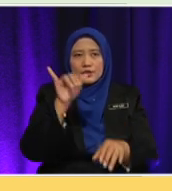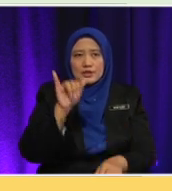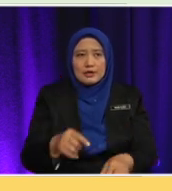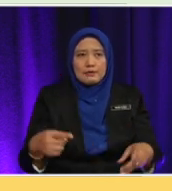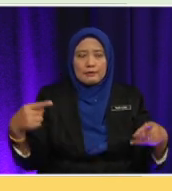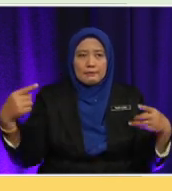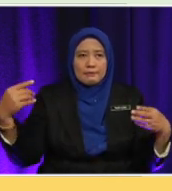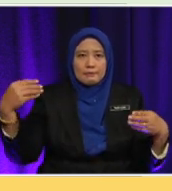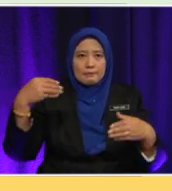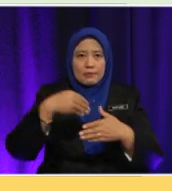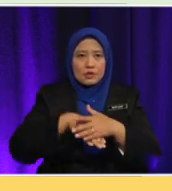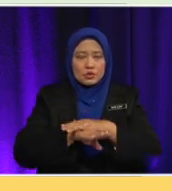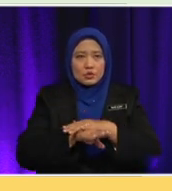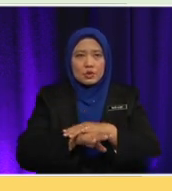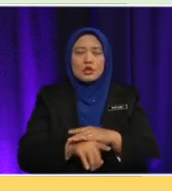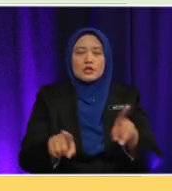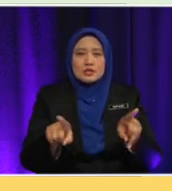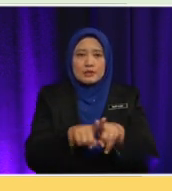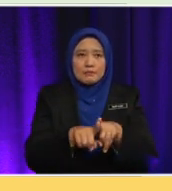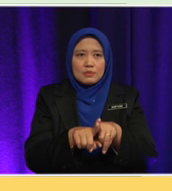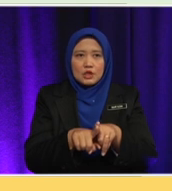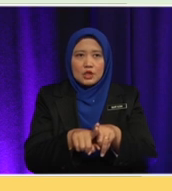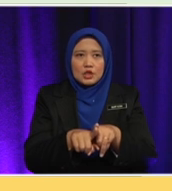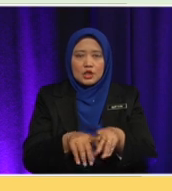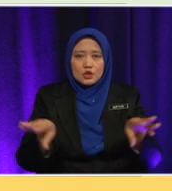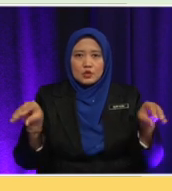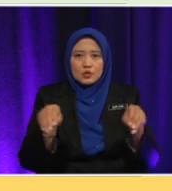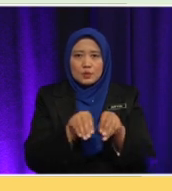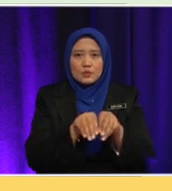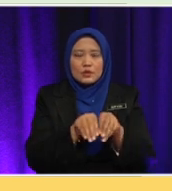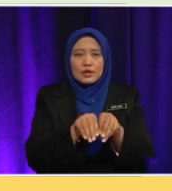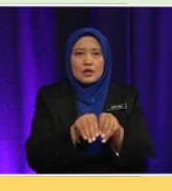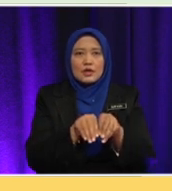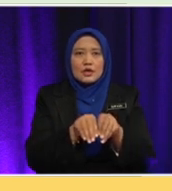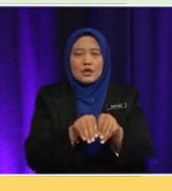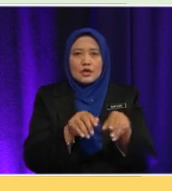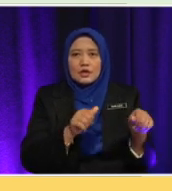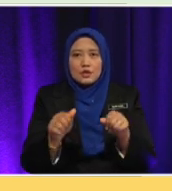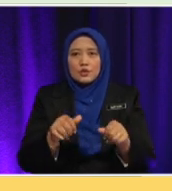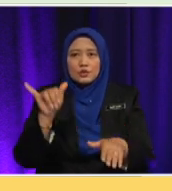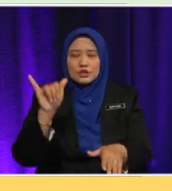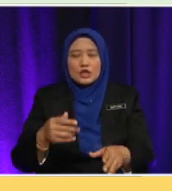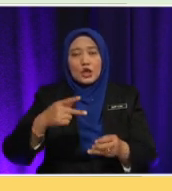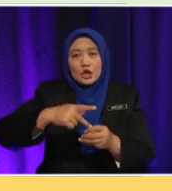sampai dengan jumlah arus yang keduanya kita ada 3 ayat 1 ayat 2